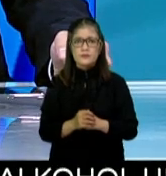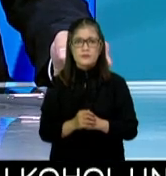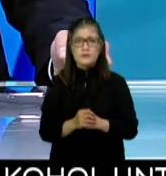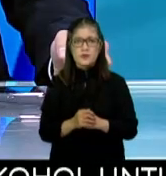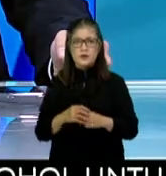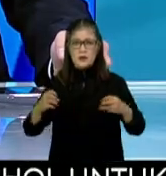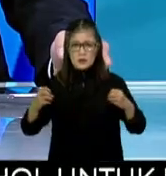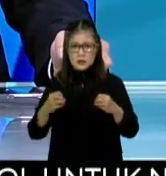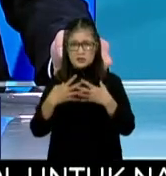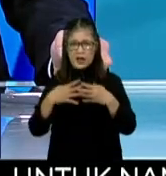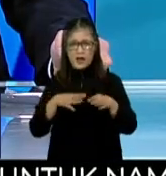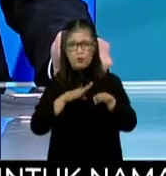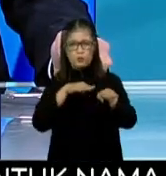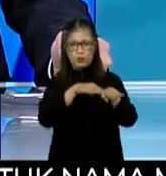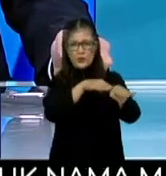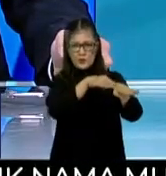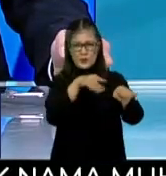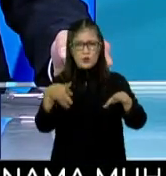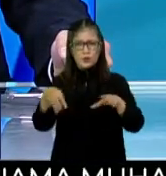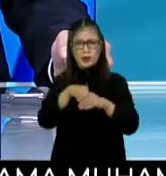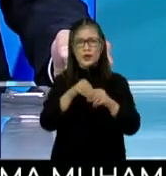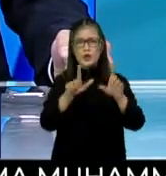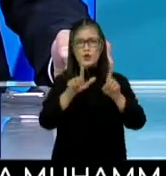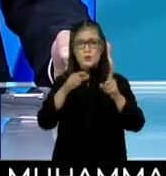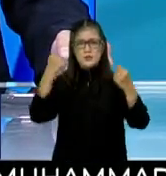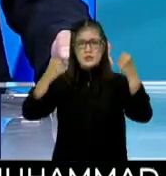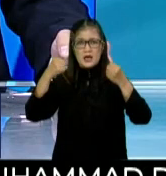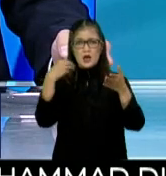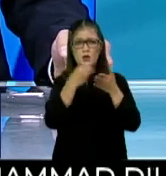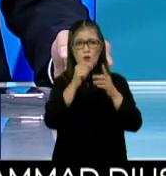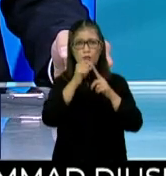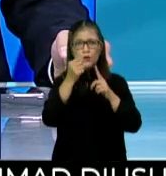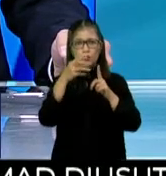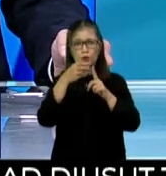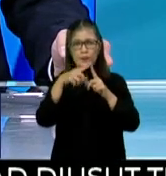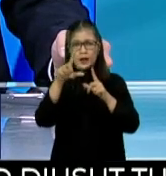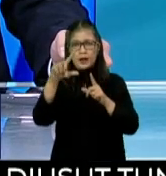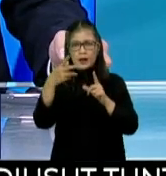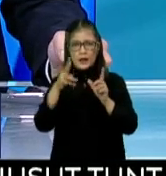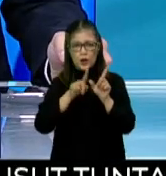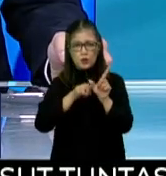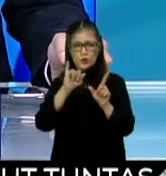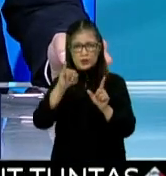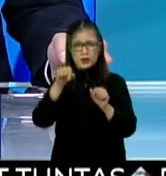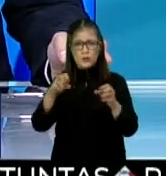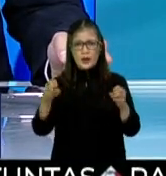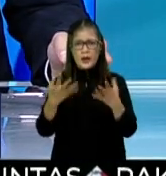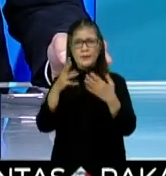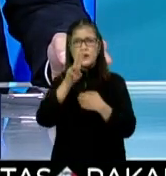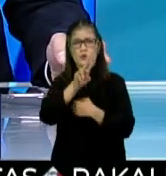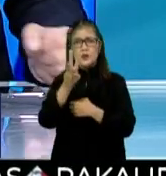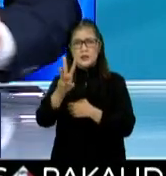Kecelakaan beruntun yang melibatkan 17 kendaraan tersebut di Tol Purbalenyi Purwakarta mengakibatkan 23 korban luka.